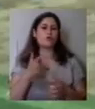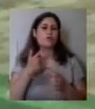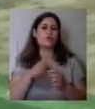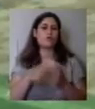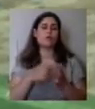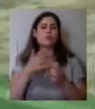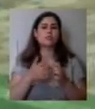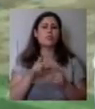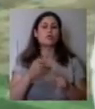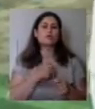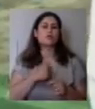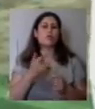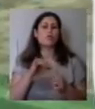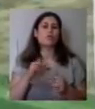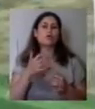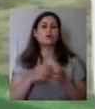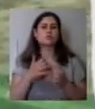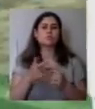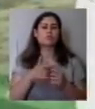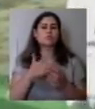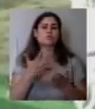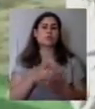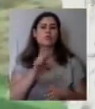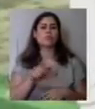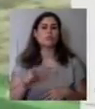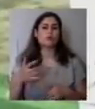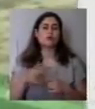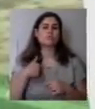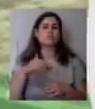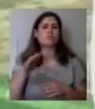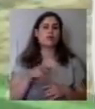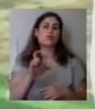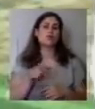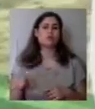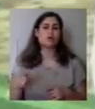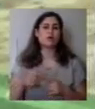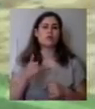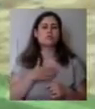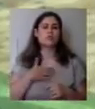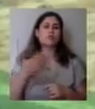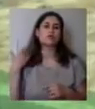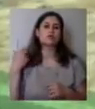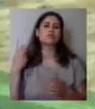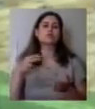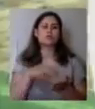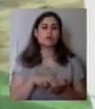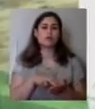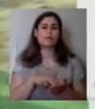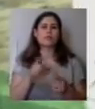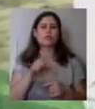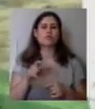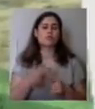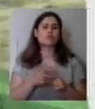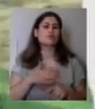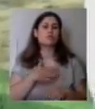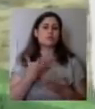саме в Херсоні? Бо в Херсоні є люди. Я ось така маленька людина, а за моїми плечима стоять люди, які дуже люблять